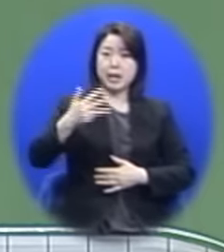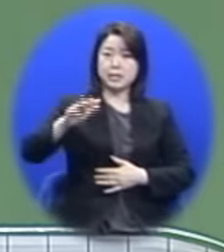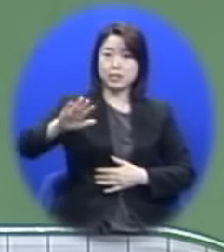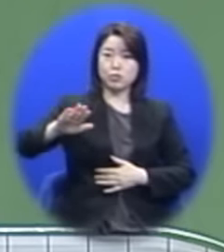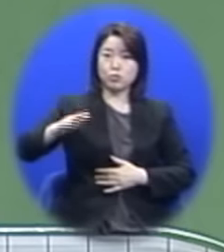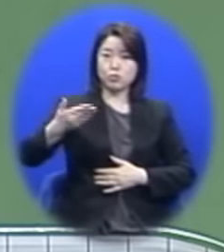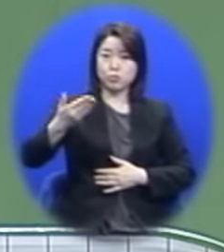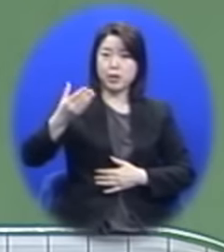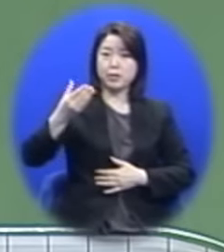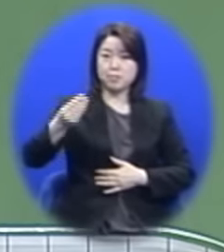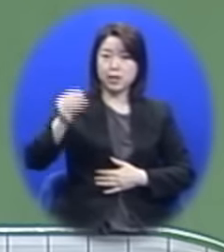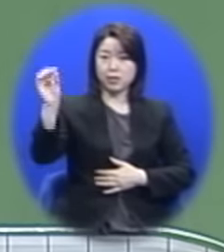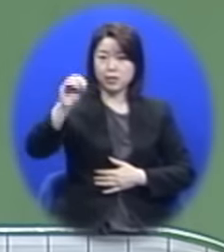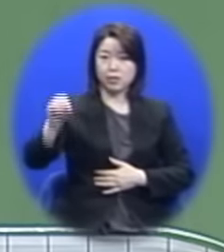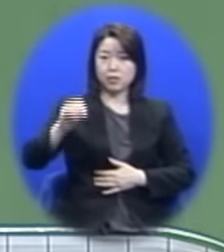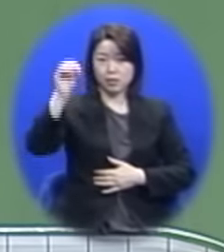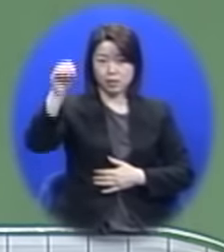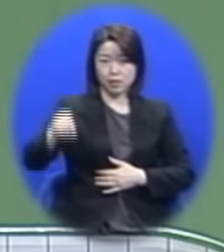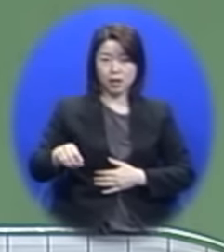900만